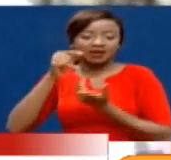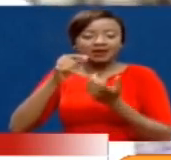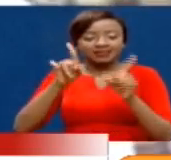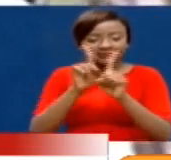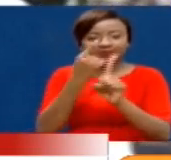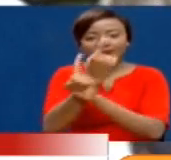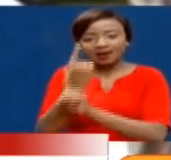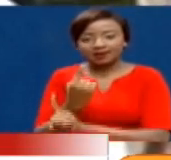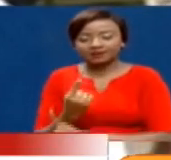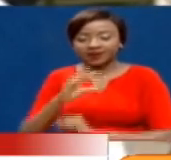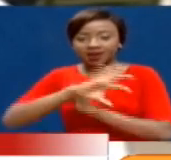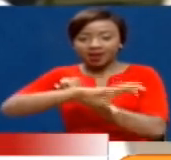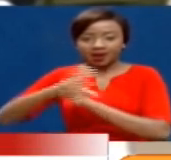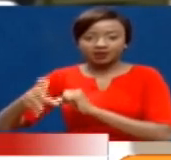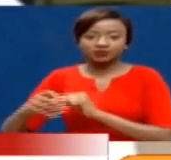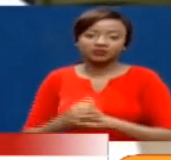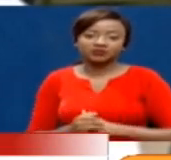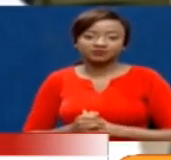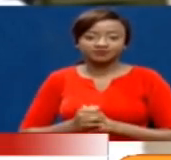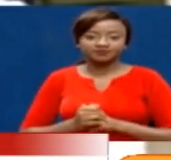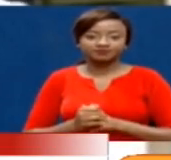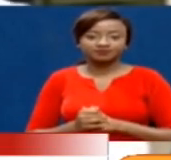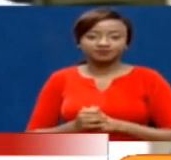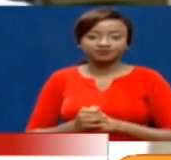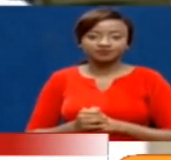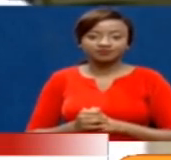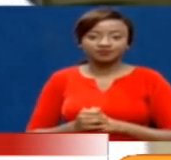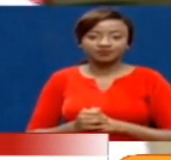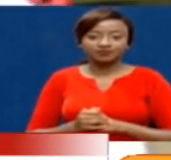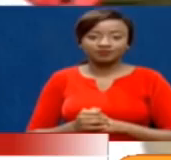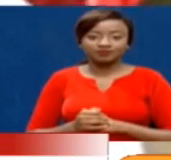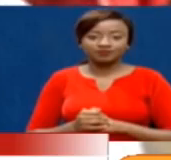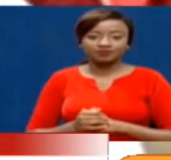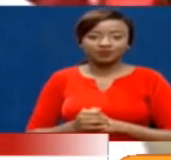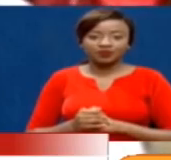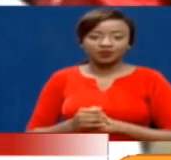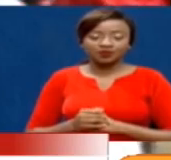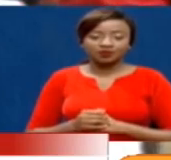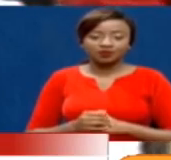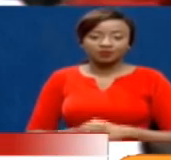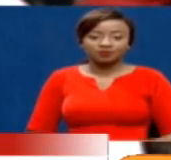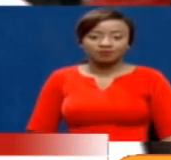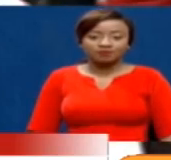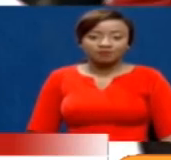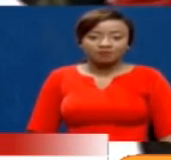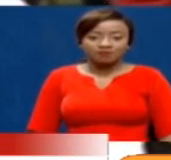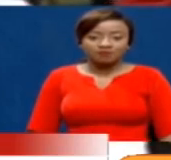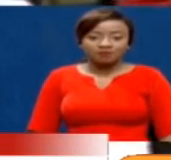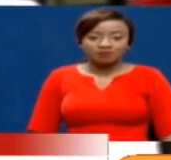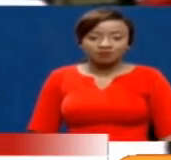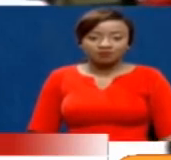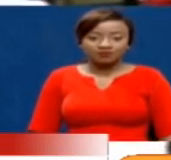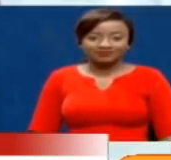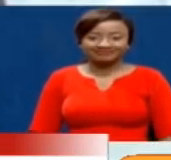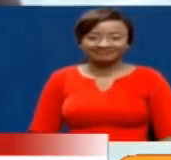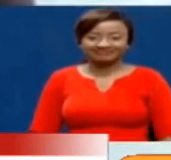zote za sita za pwani hii ya Kenya. Kutoka kaunti ya Mombasa basi na kuregesha kwa Rashid Abdalla na Hussein na Lulu Hassan.